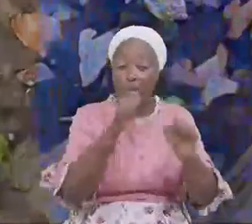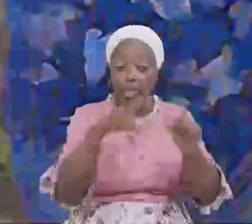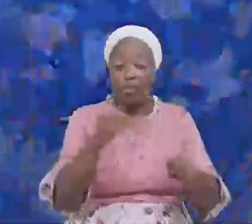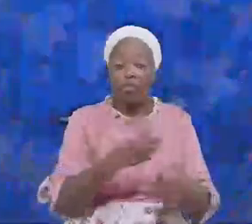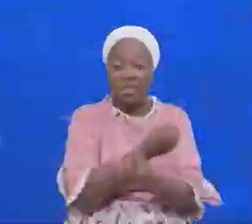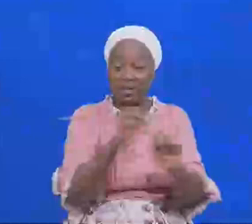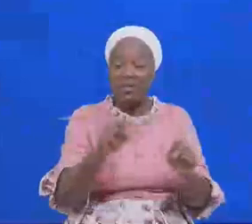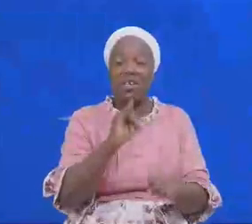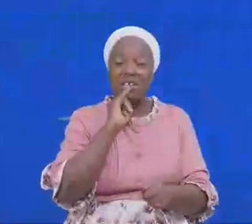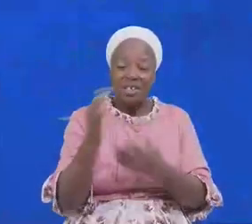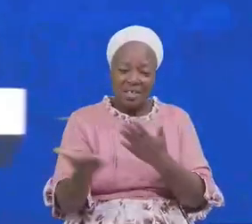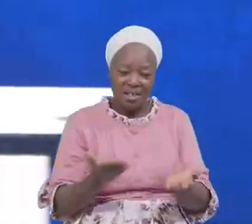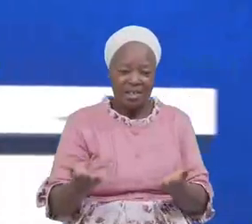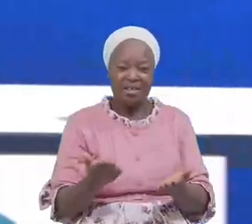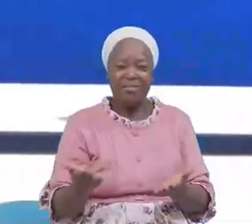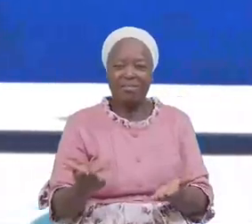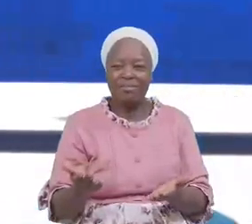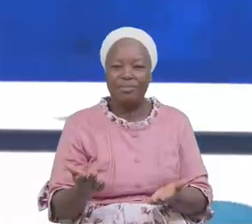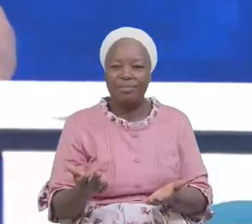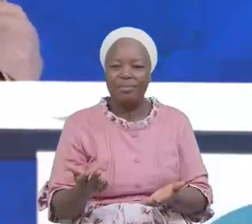Toutes les bénédictions de la rédemption sont disponibles.